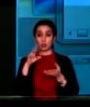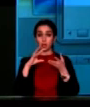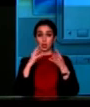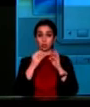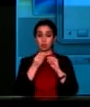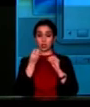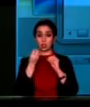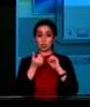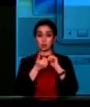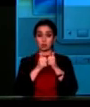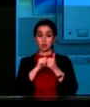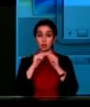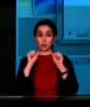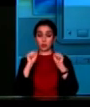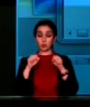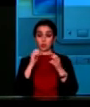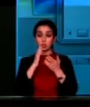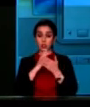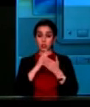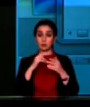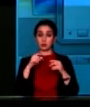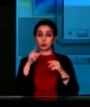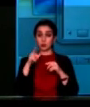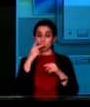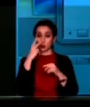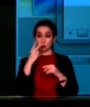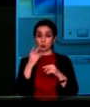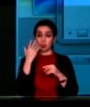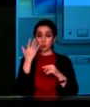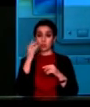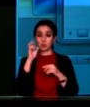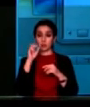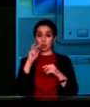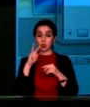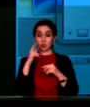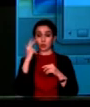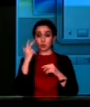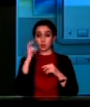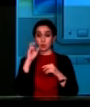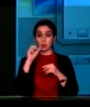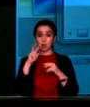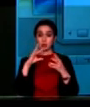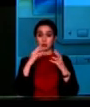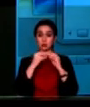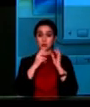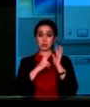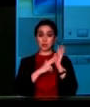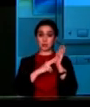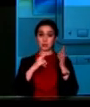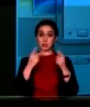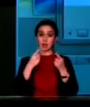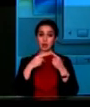natijani yana o'zgartirish imkoniyatiga egamiz va ko'rib turganingizdek 5 balga 3 balni qo'shganda so'ng 8 ga